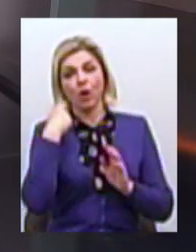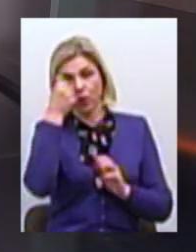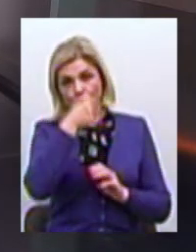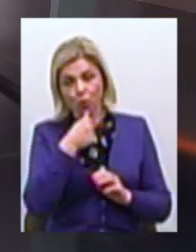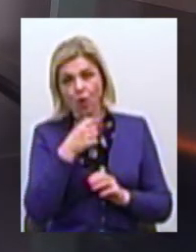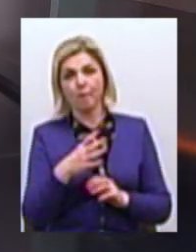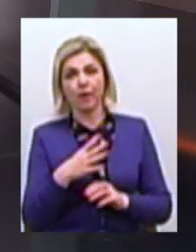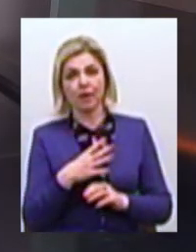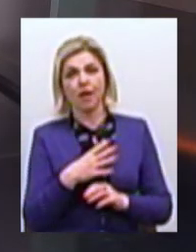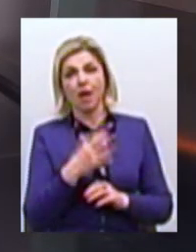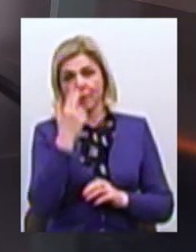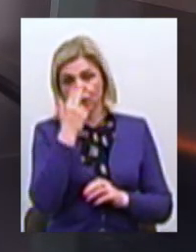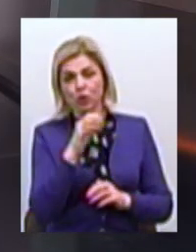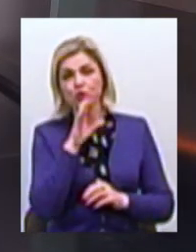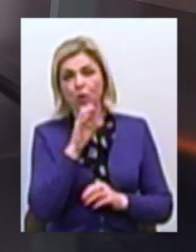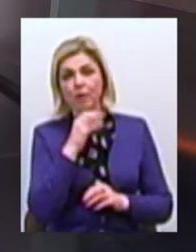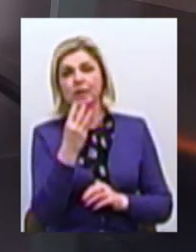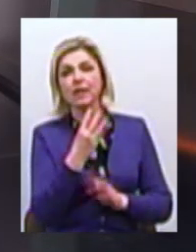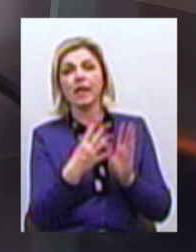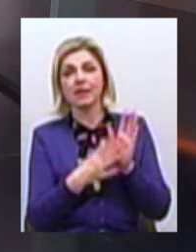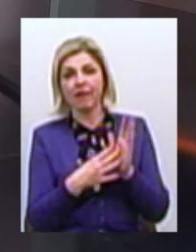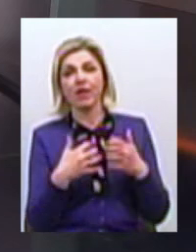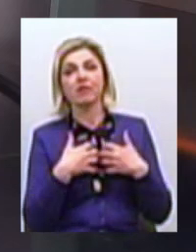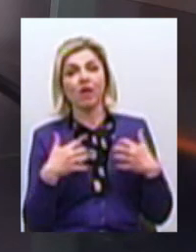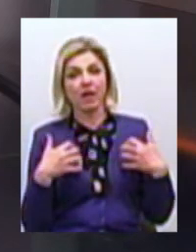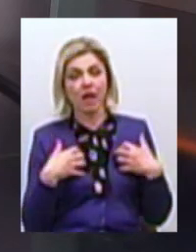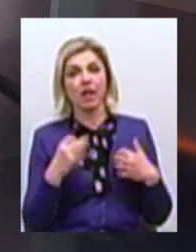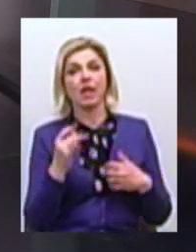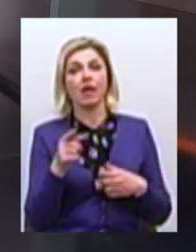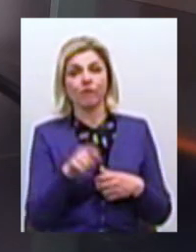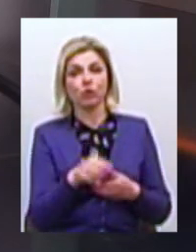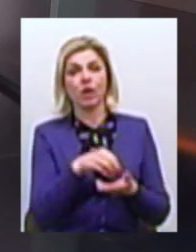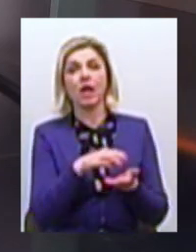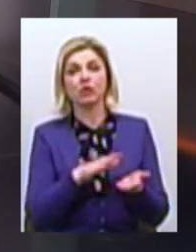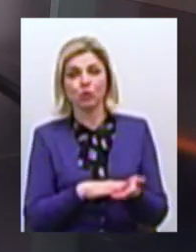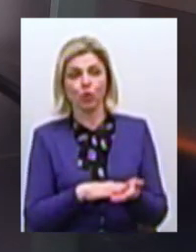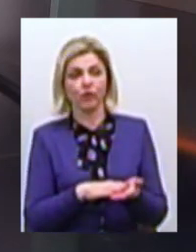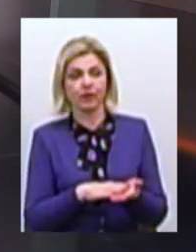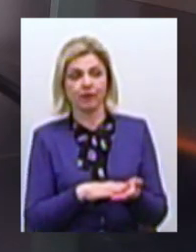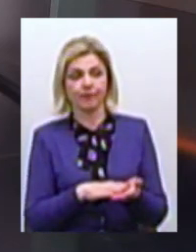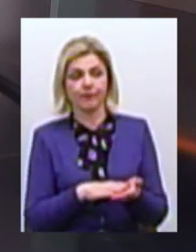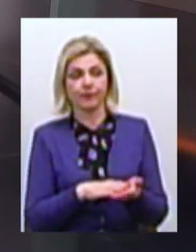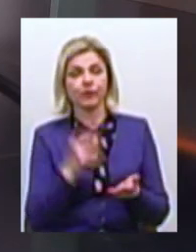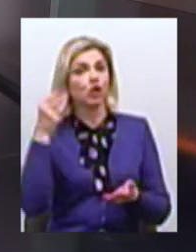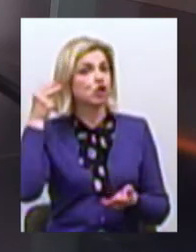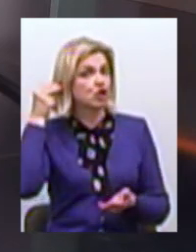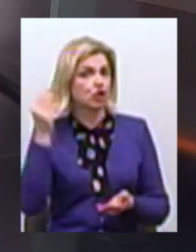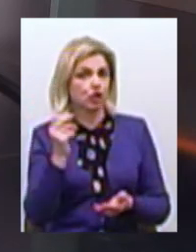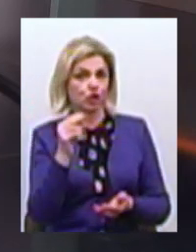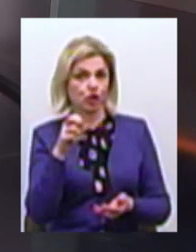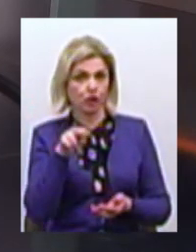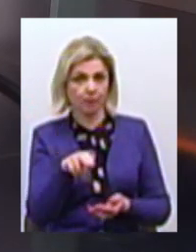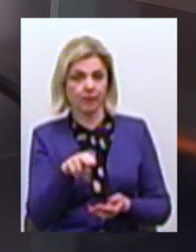прилаштовано собак безпосередньо 39 тварин. І при цьому зареєстрованих, тобто чіпом,